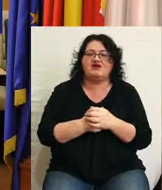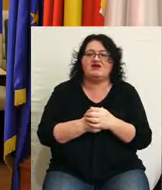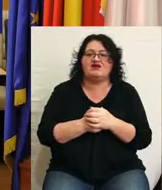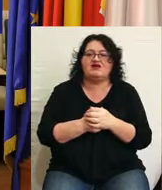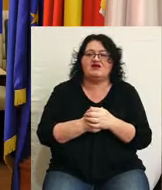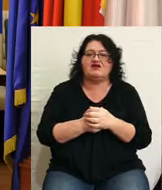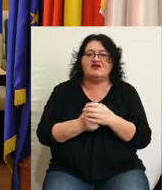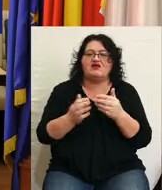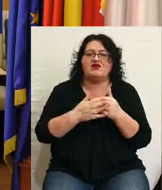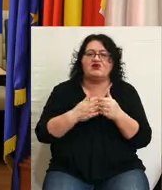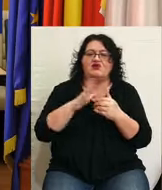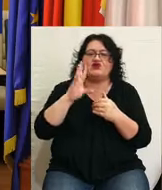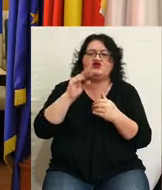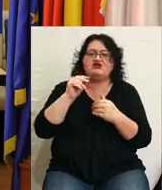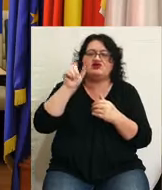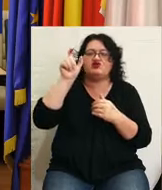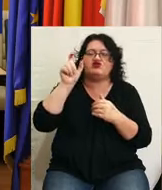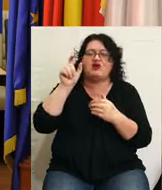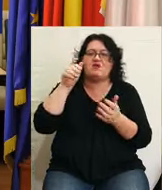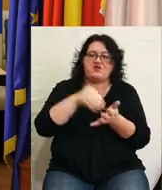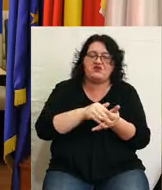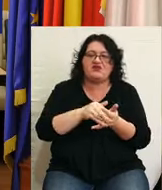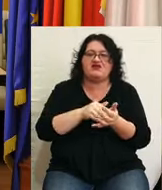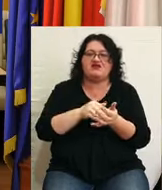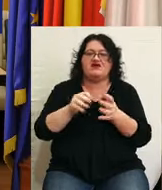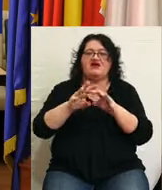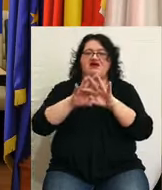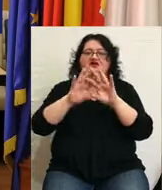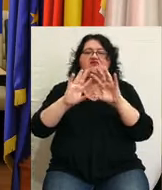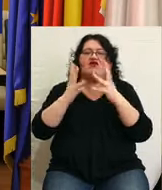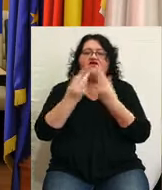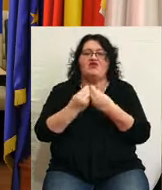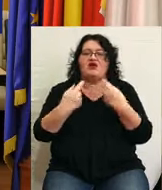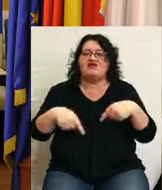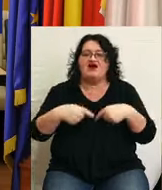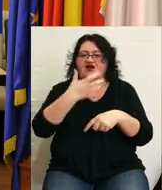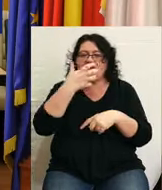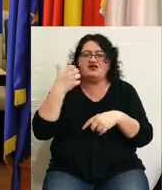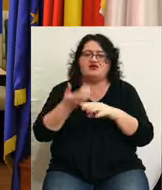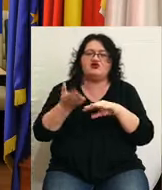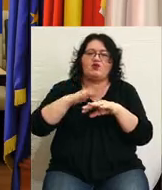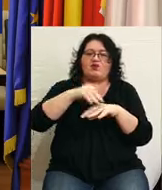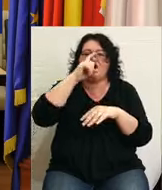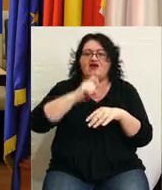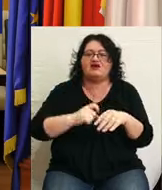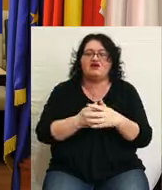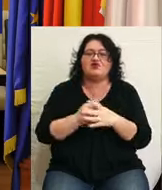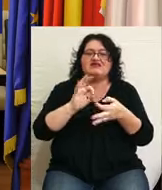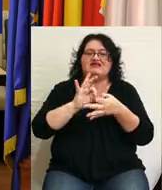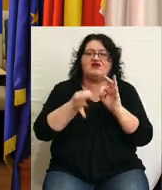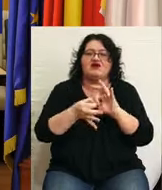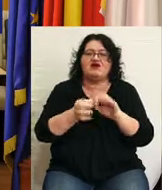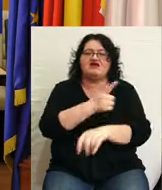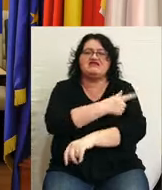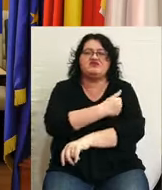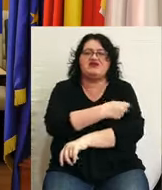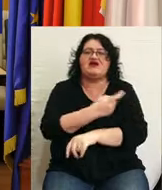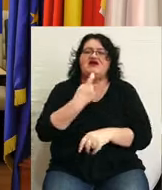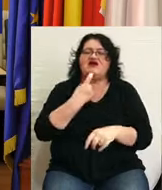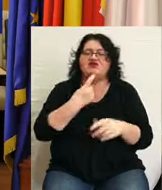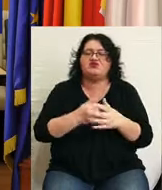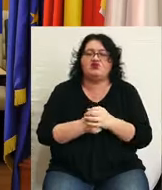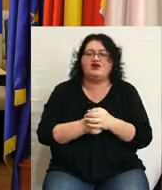jur de 50.000 de gospodării vor rămâne fără căldură și mai rău, înseamnă că spitalele